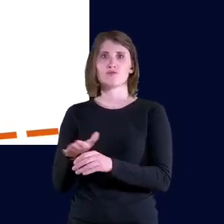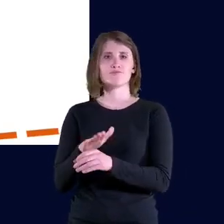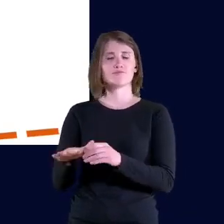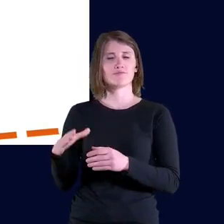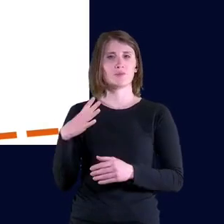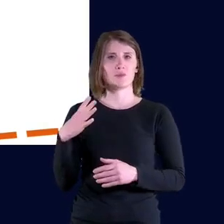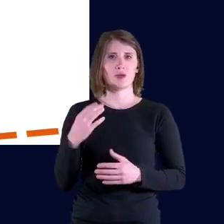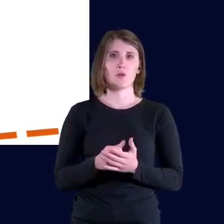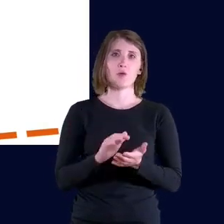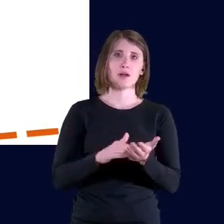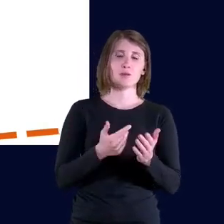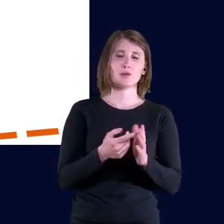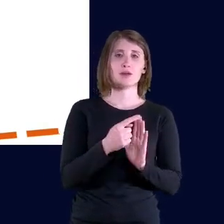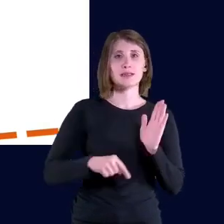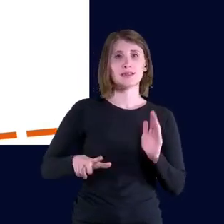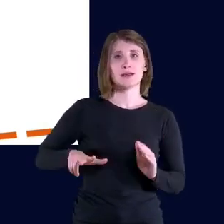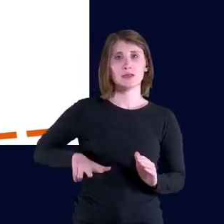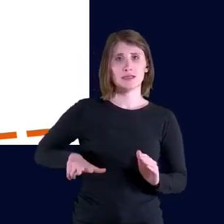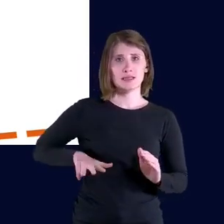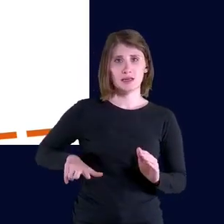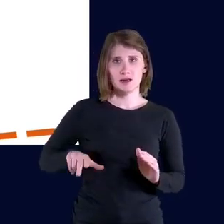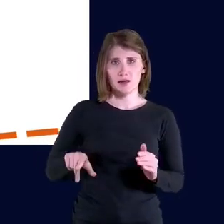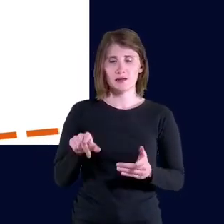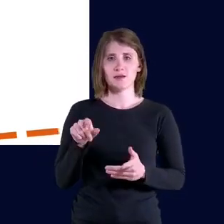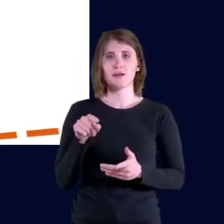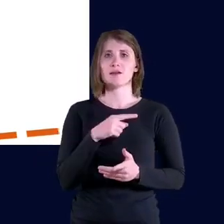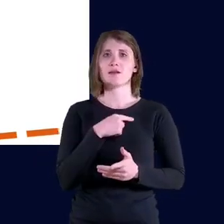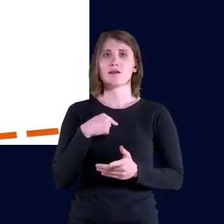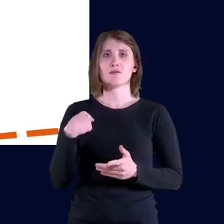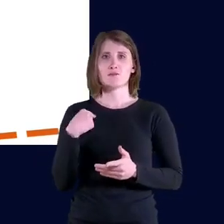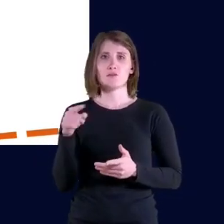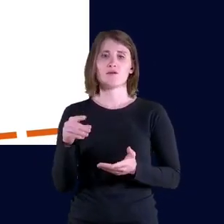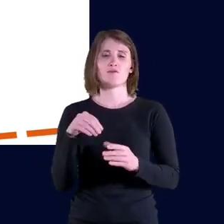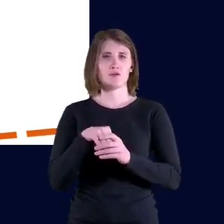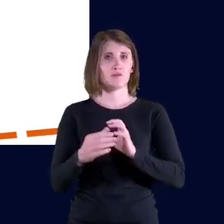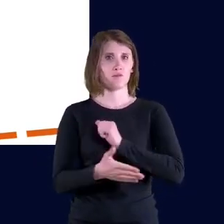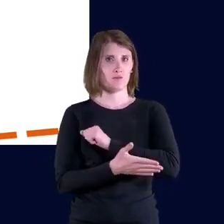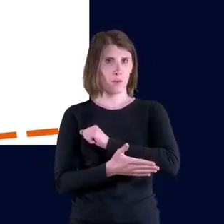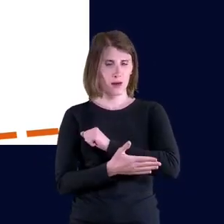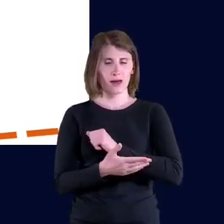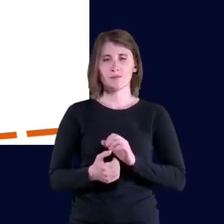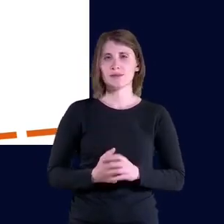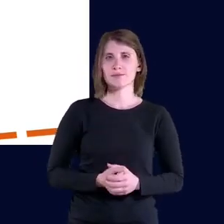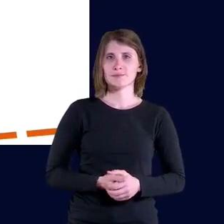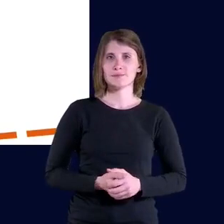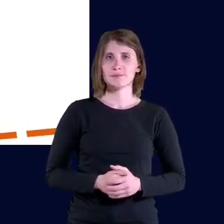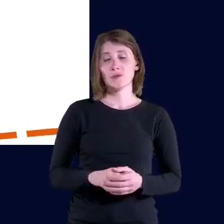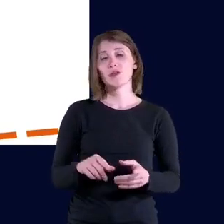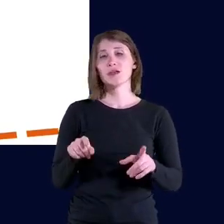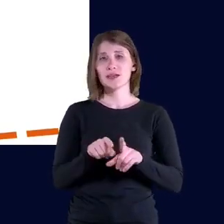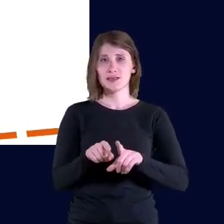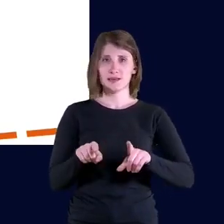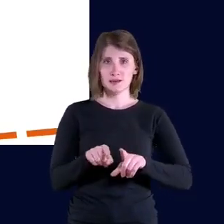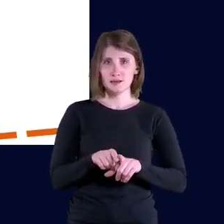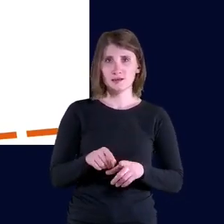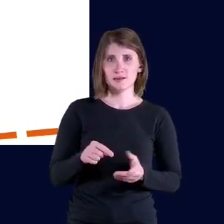listy ministerialnej na której również bardzo mocno opieramy oraz na